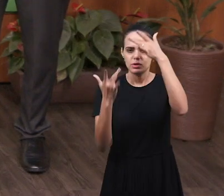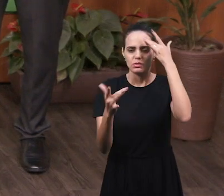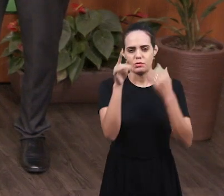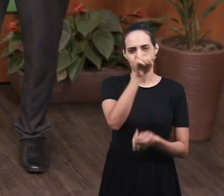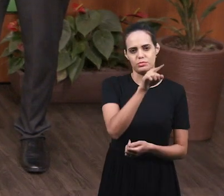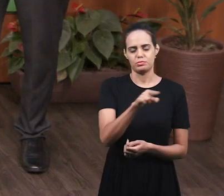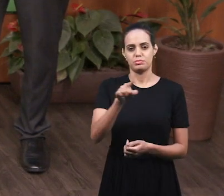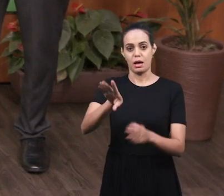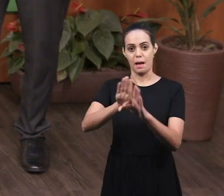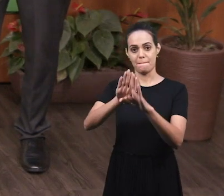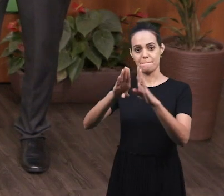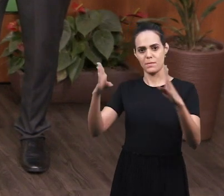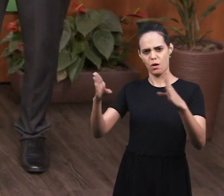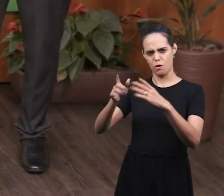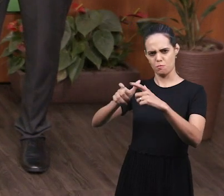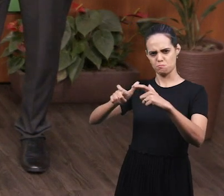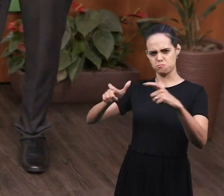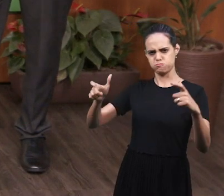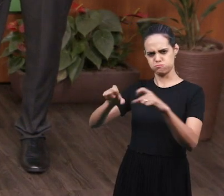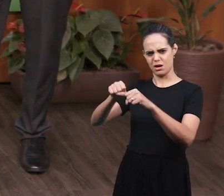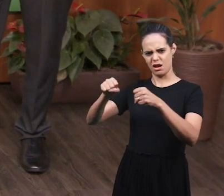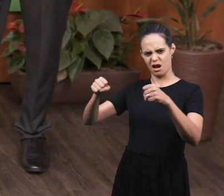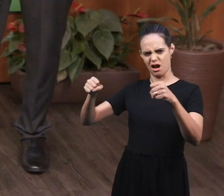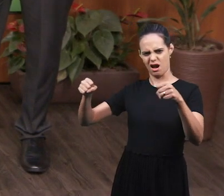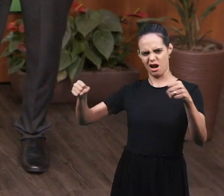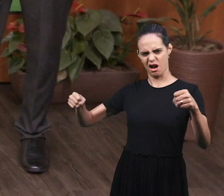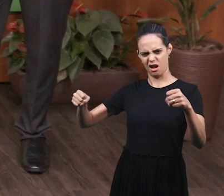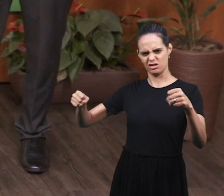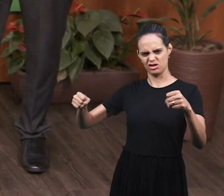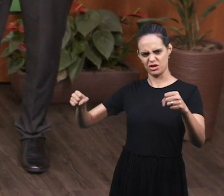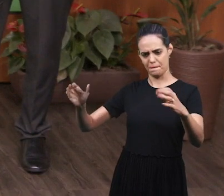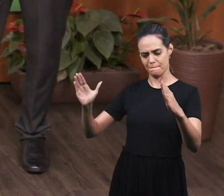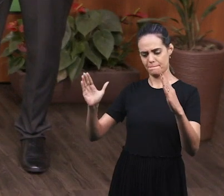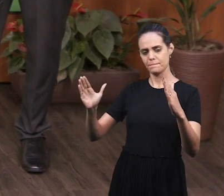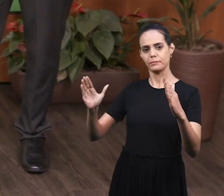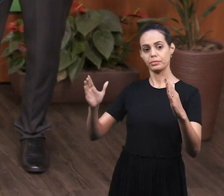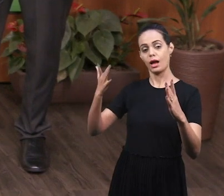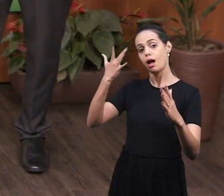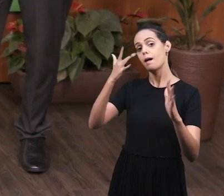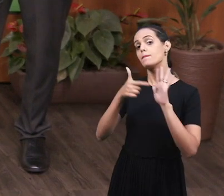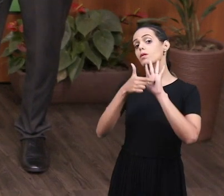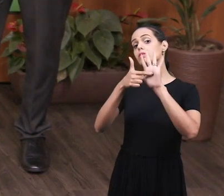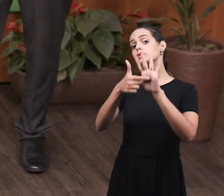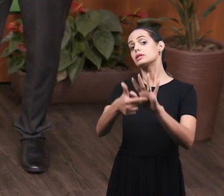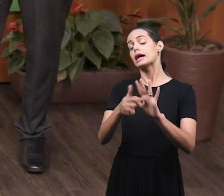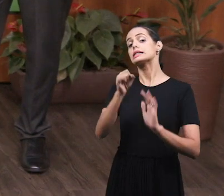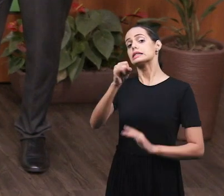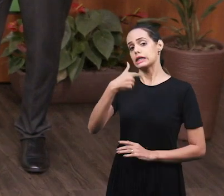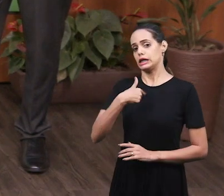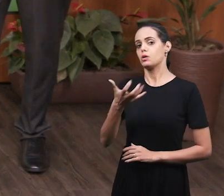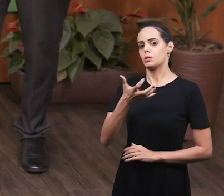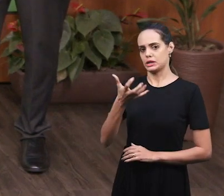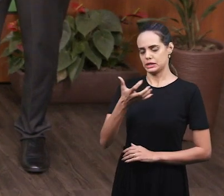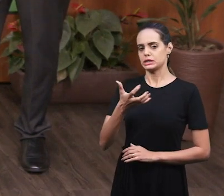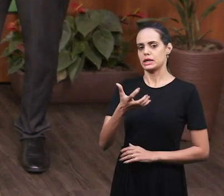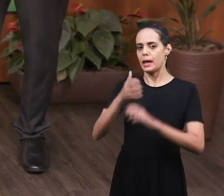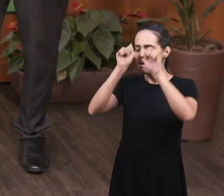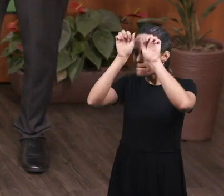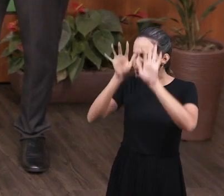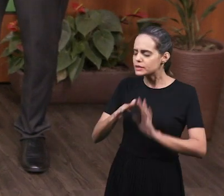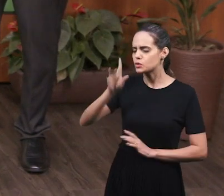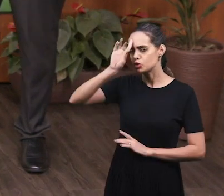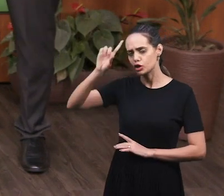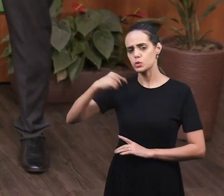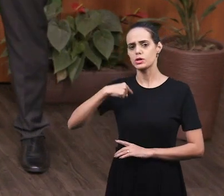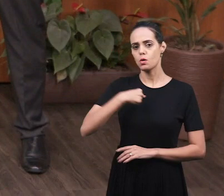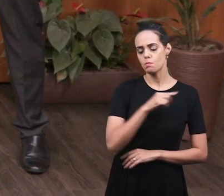large parce que tous ceux qui voulaient confesser et recevoir la bénédiction de Dieu pouvaient passer